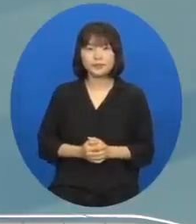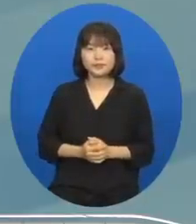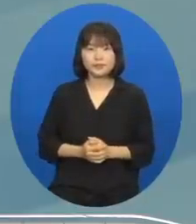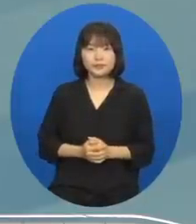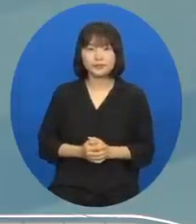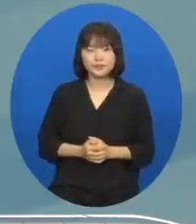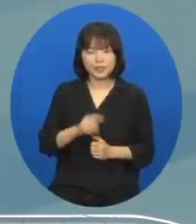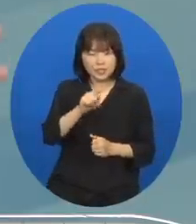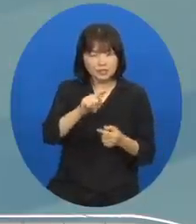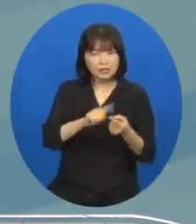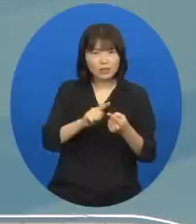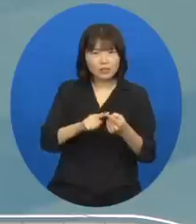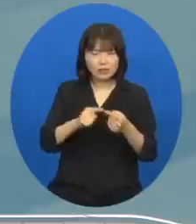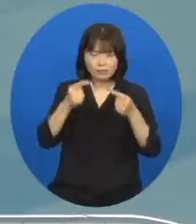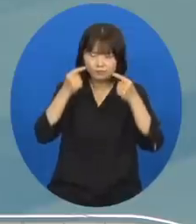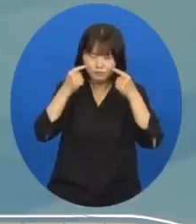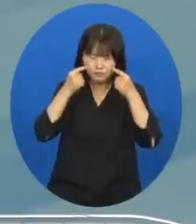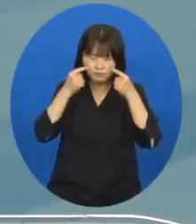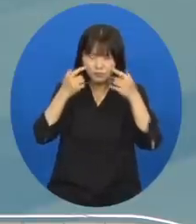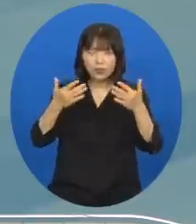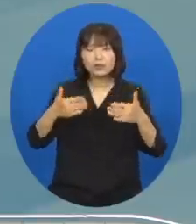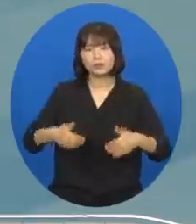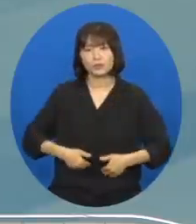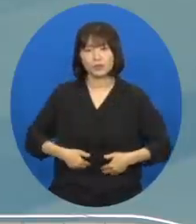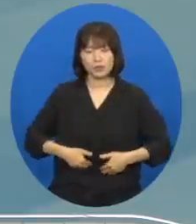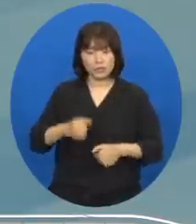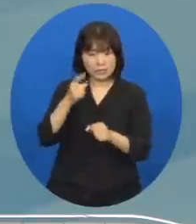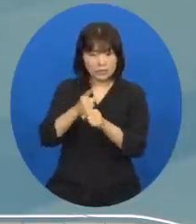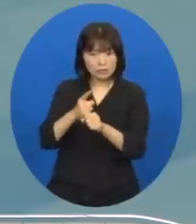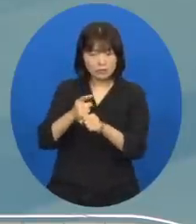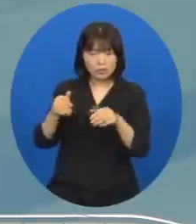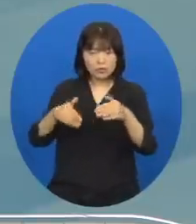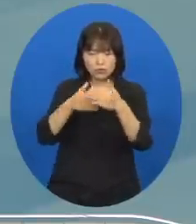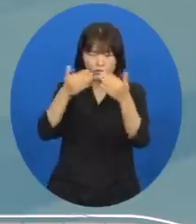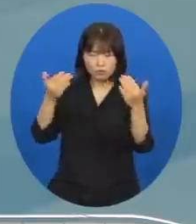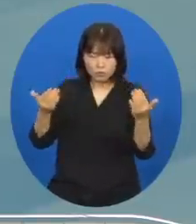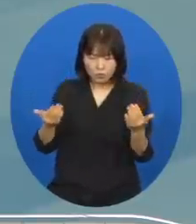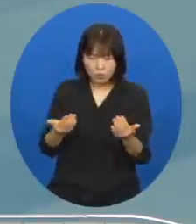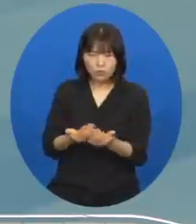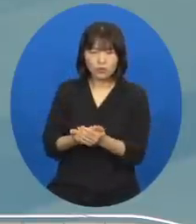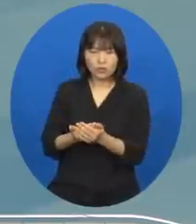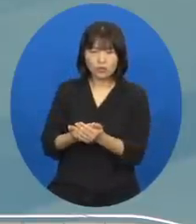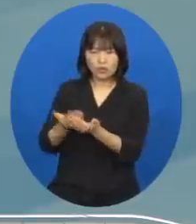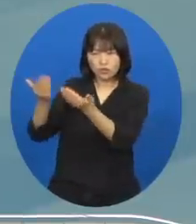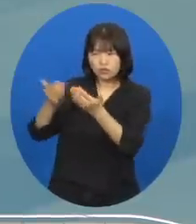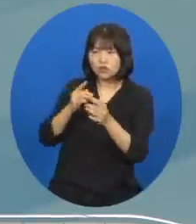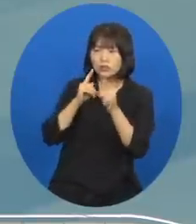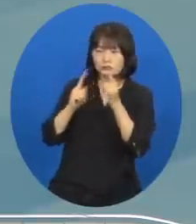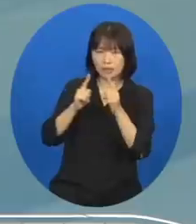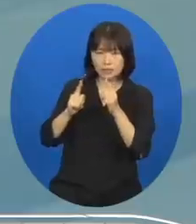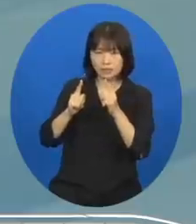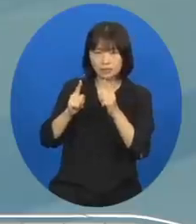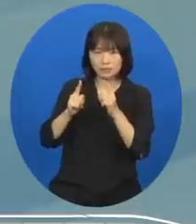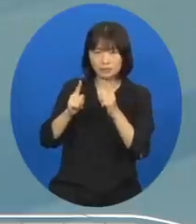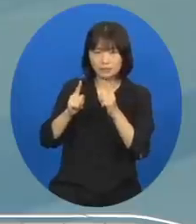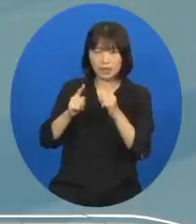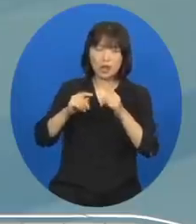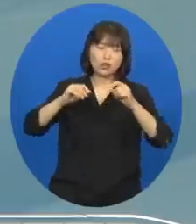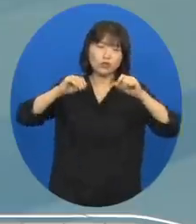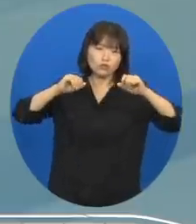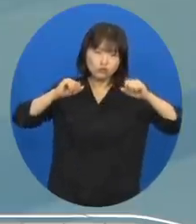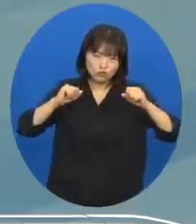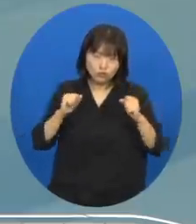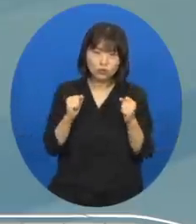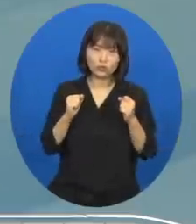그 점에 대해서 분명해야 합니다. 이미 우리에게 들려주신 말씀, 우리 모두가 다 아는 주님의 말씀에